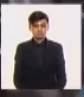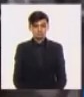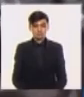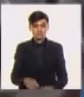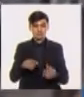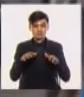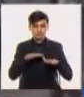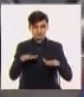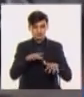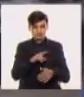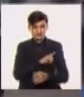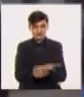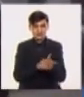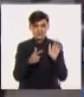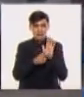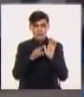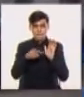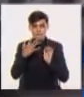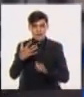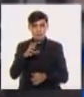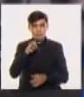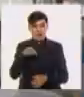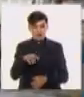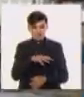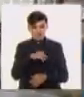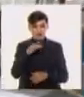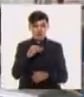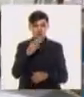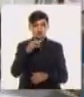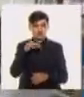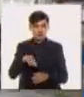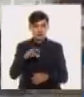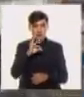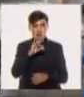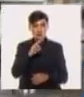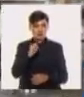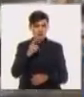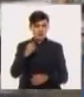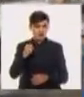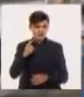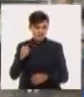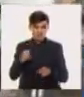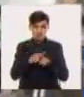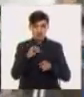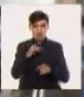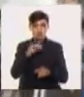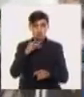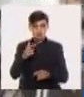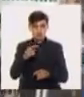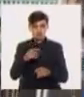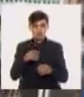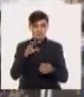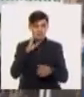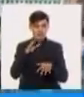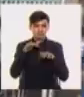Эпицентр землетрясения мощностью 7,5 баллов находился в штате Окахака на юге страны, на побережье Тихого